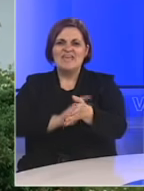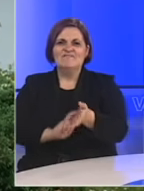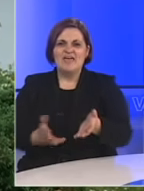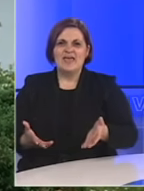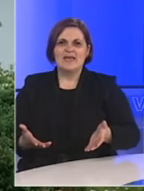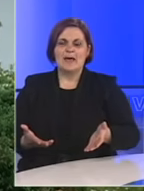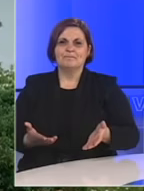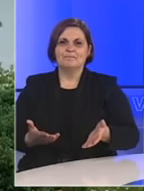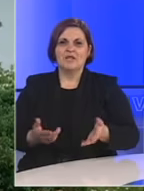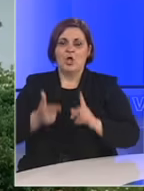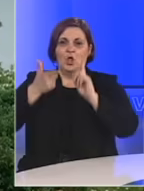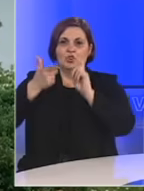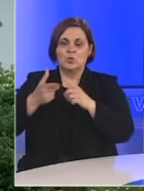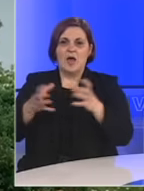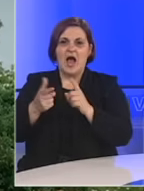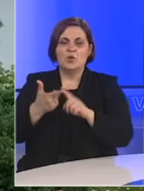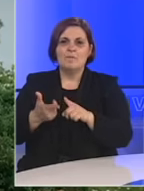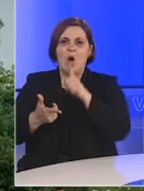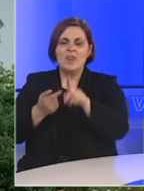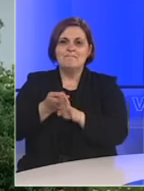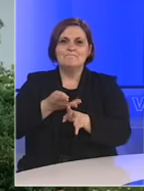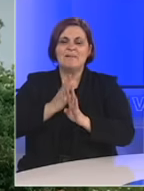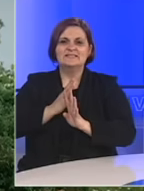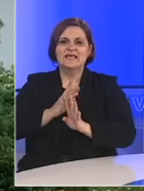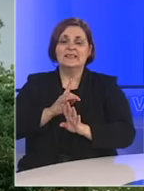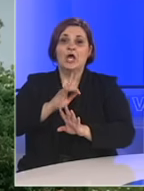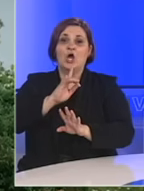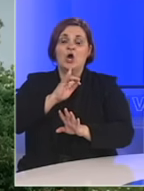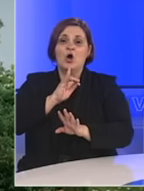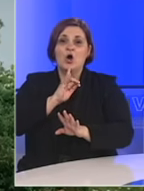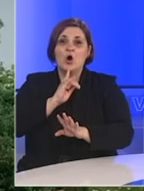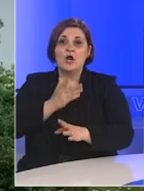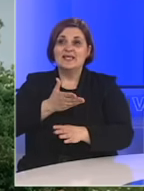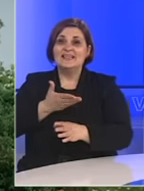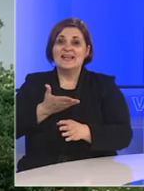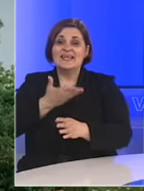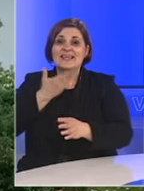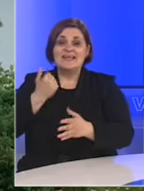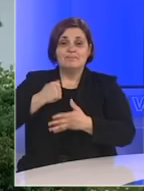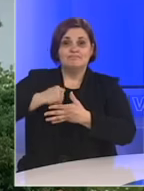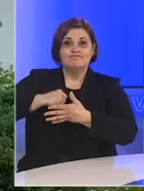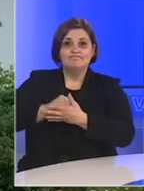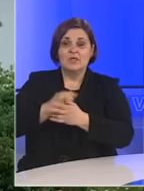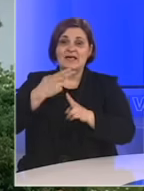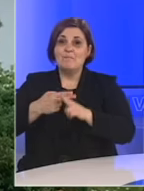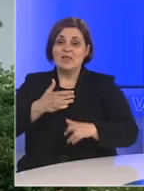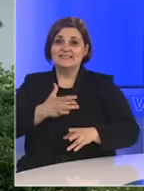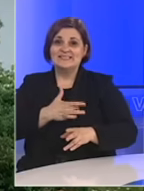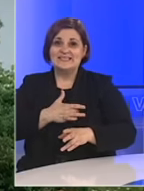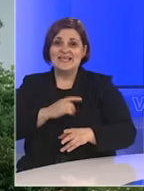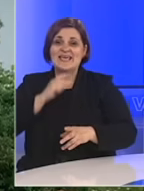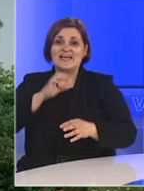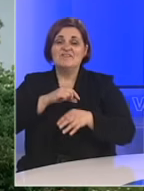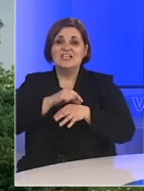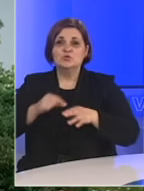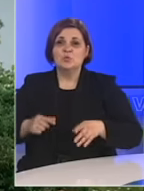oboljenje. Druga grupa su onih pacijenti kod kojih nemamo verificirano oboljenje srca i krvnih